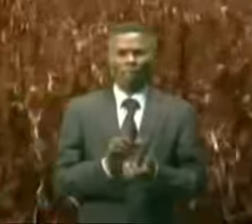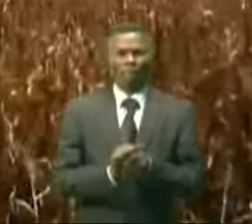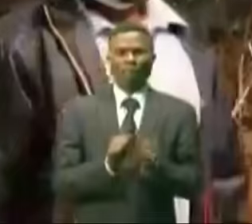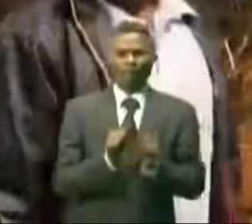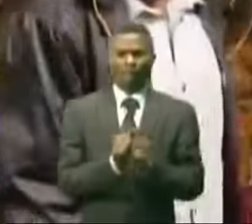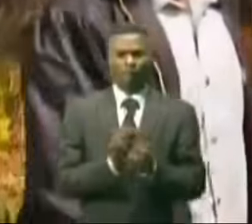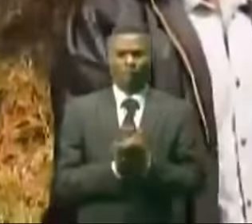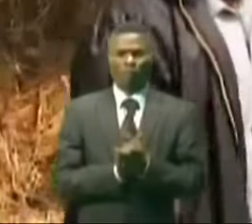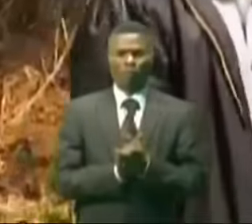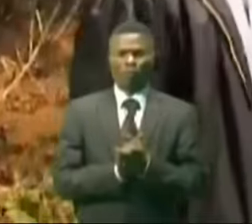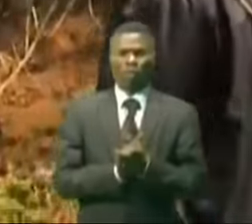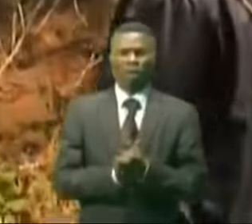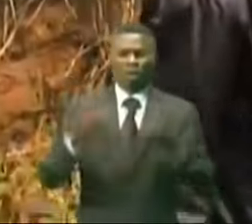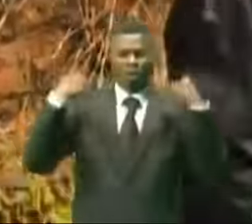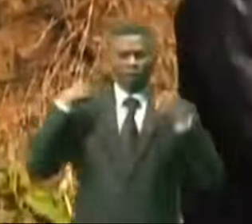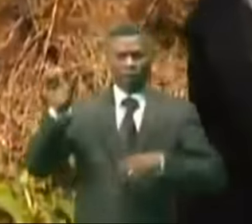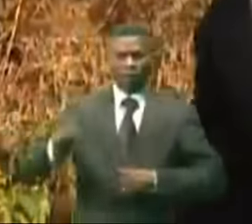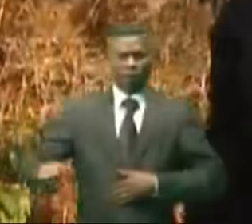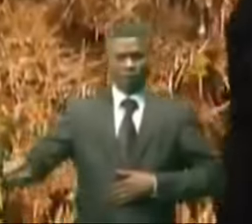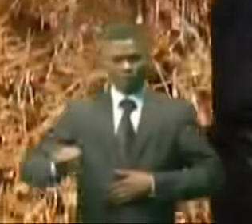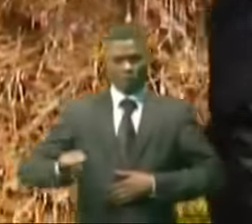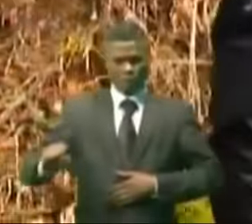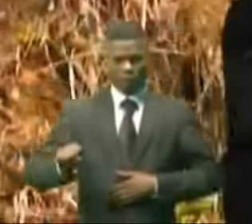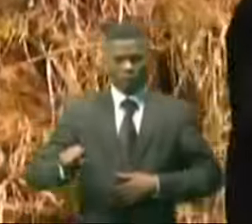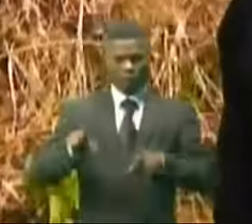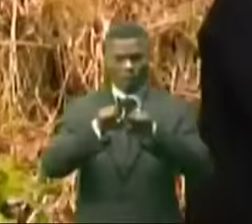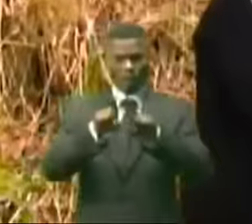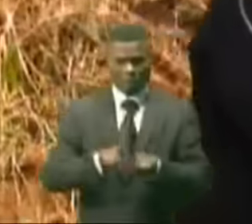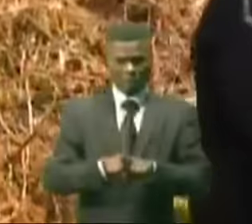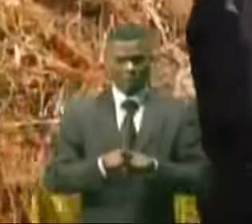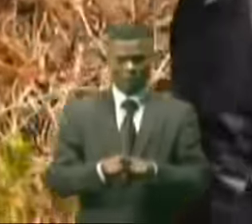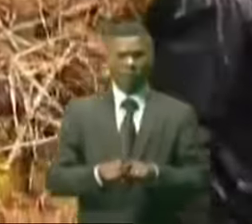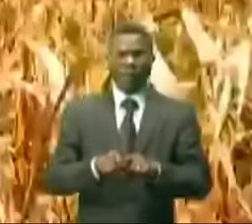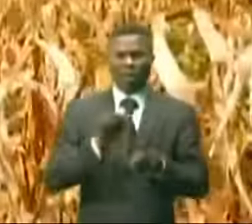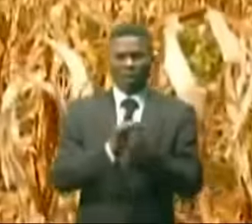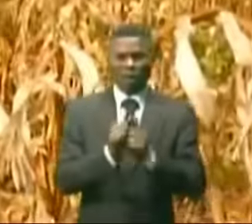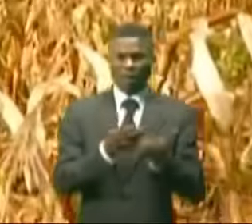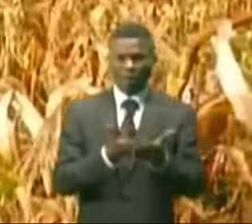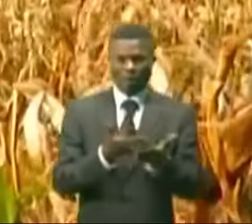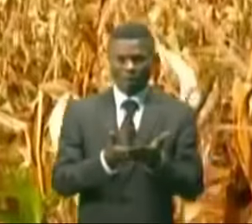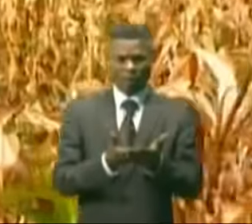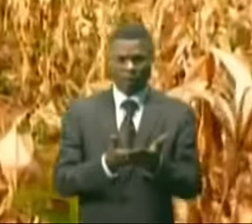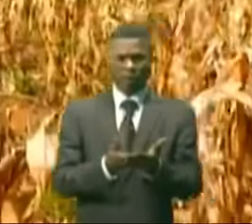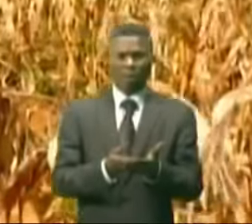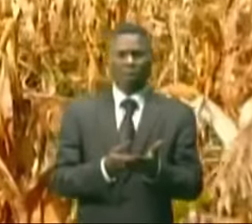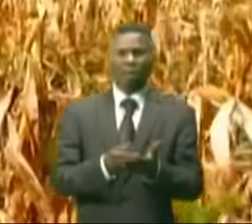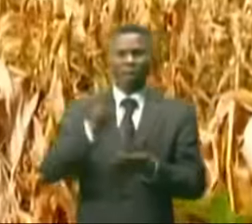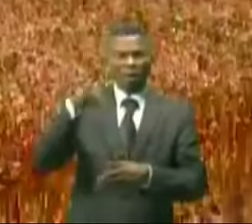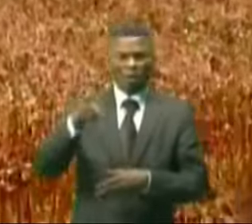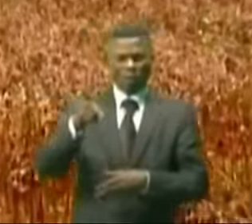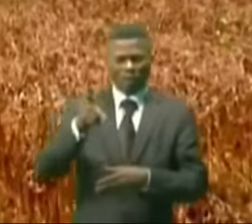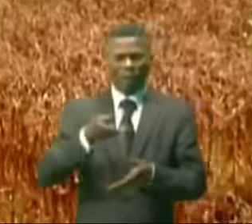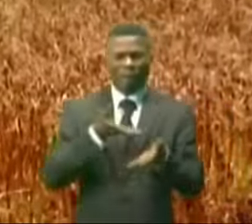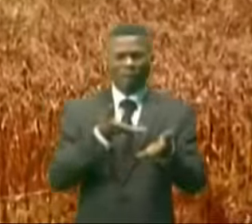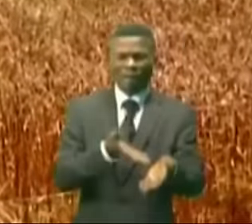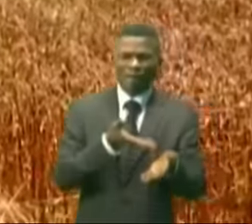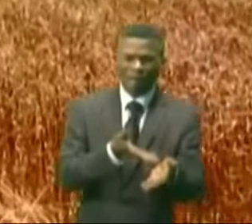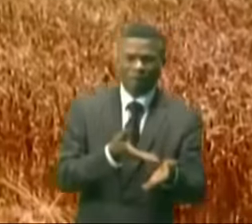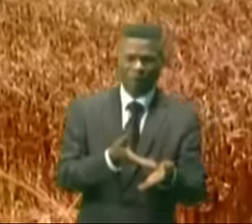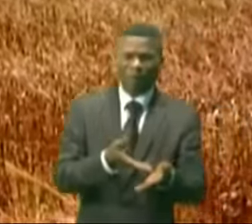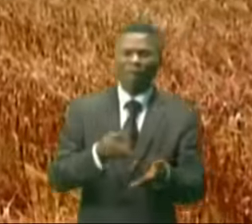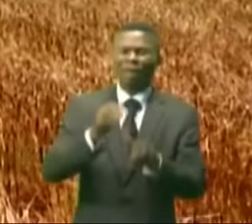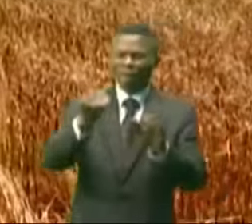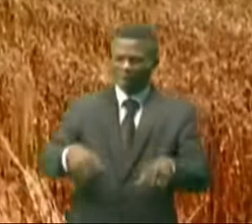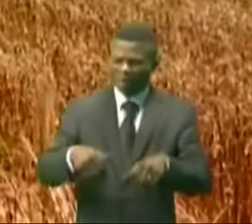côtés des chefs de village et ingénieurs agronomes à l'œuvre sur cet espace fertile où poussent des produits des